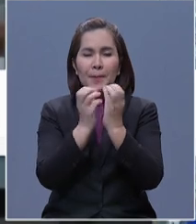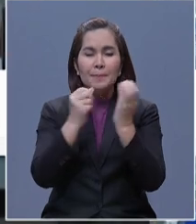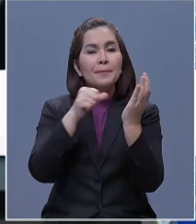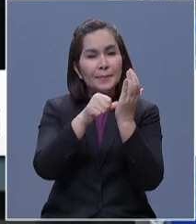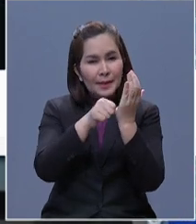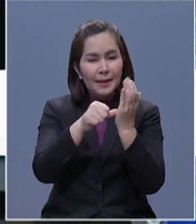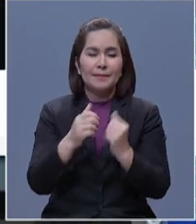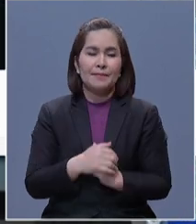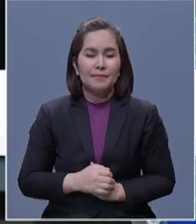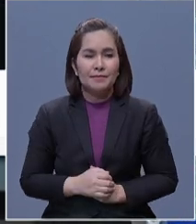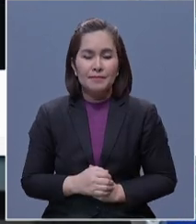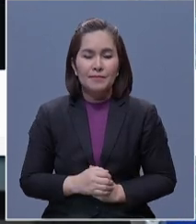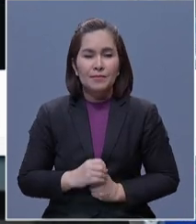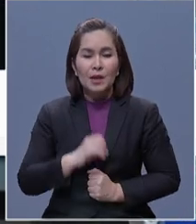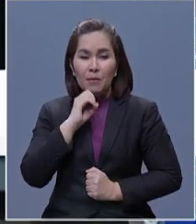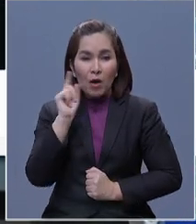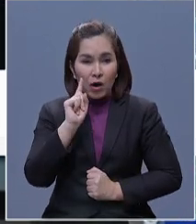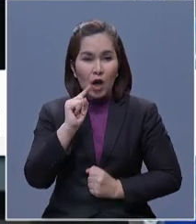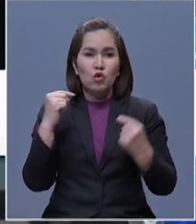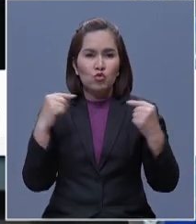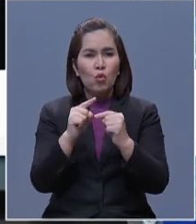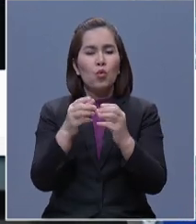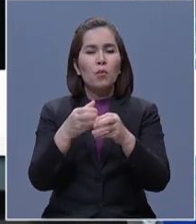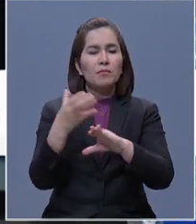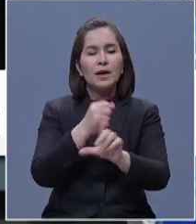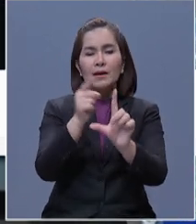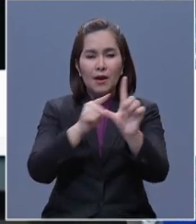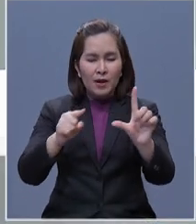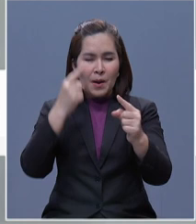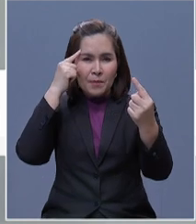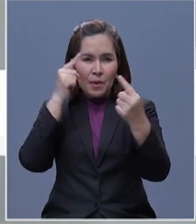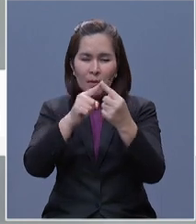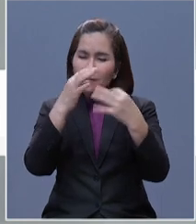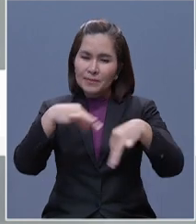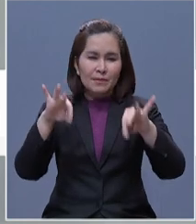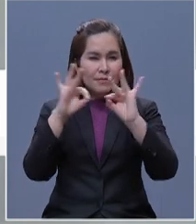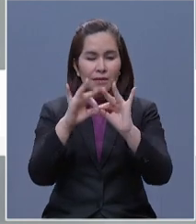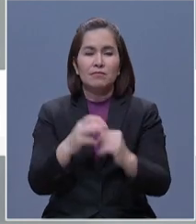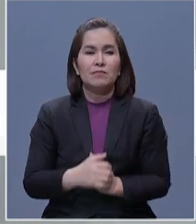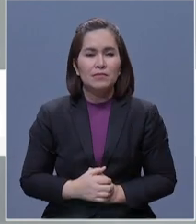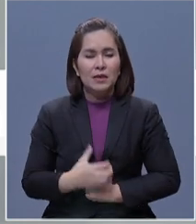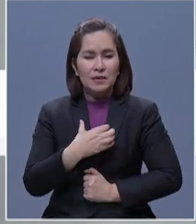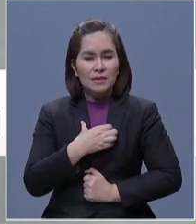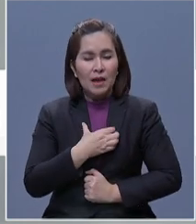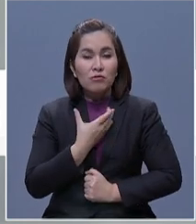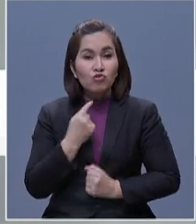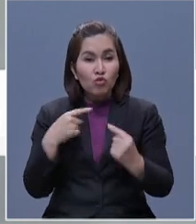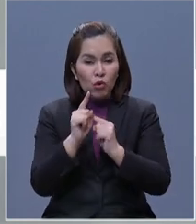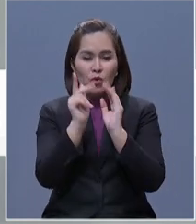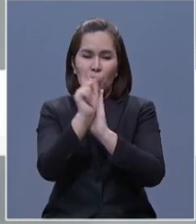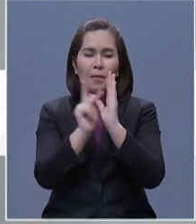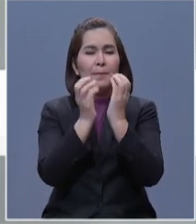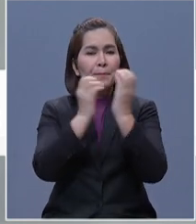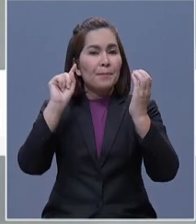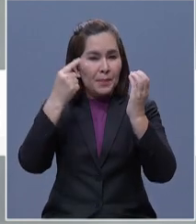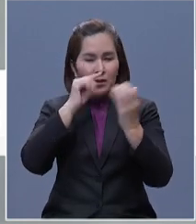โดยคุณชัยวัฒน์ย้ำแบบนี้ครับว่าพรรคก้าวไกลยังมีจุดยืนสำคัญเดิมก็คือควรให้มีการจัดทำรัฐธรรมนูญ